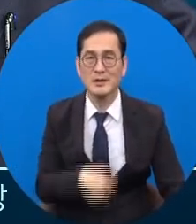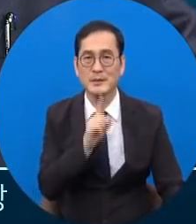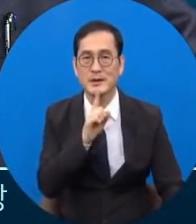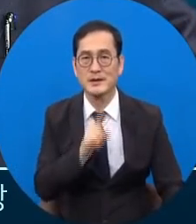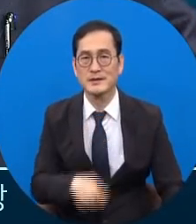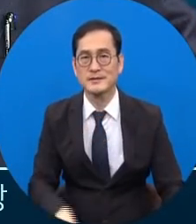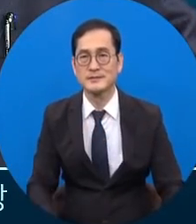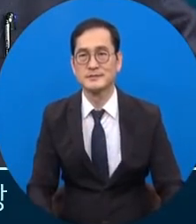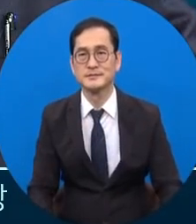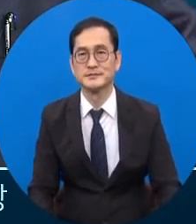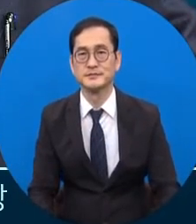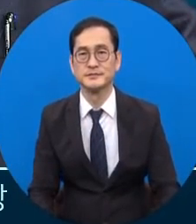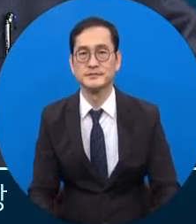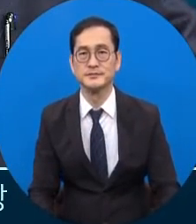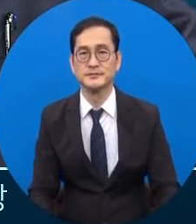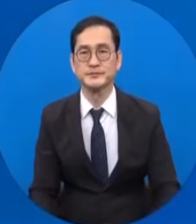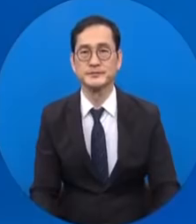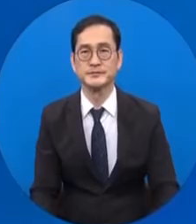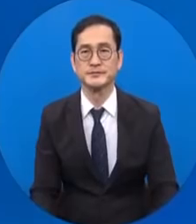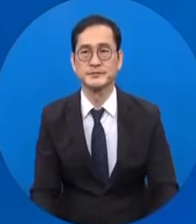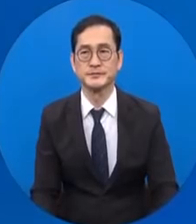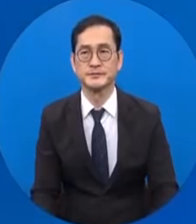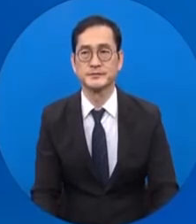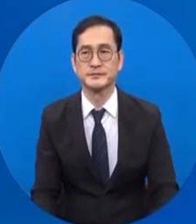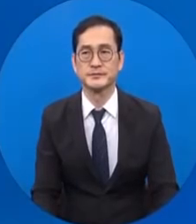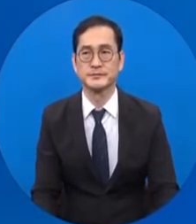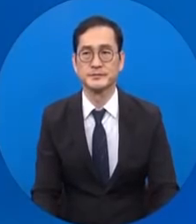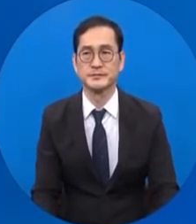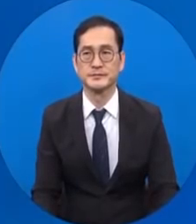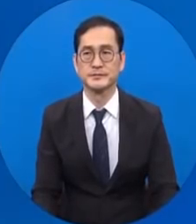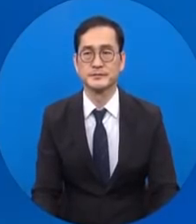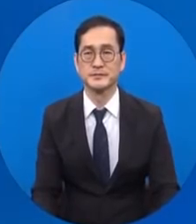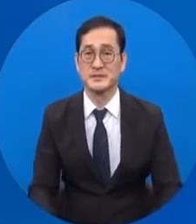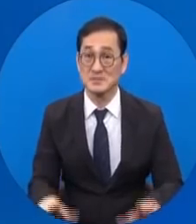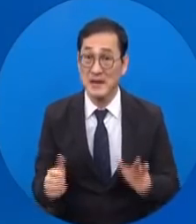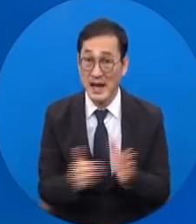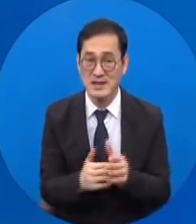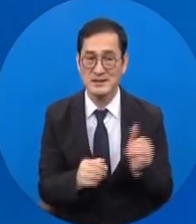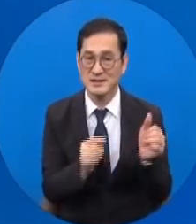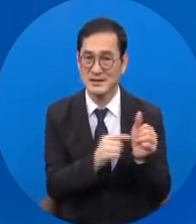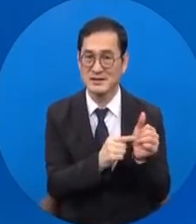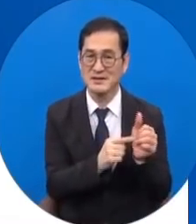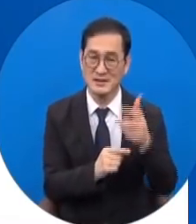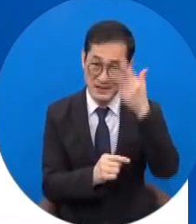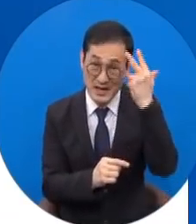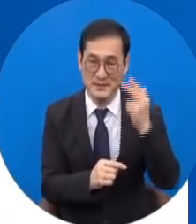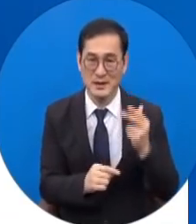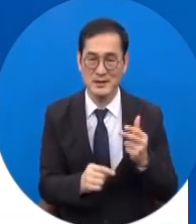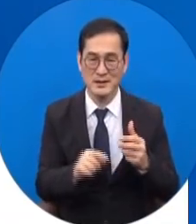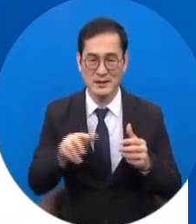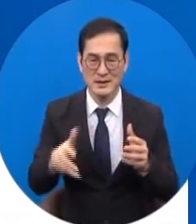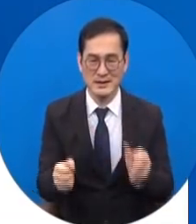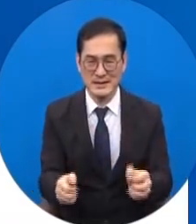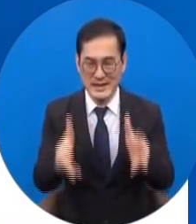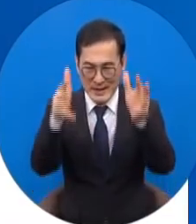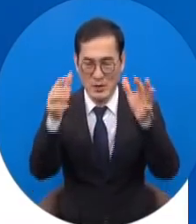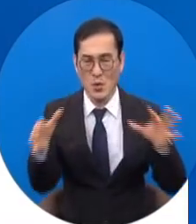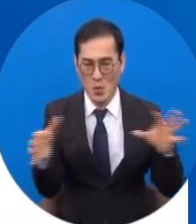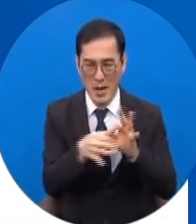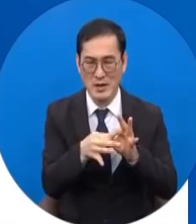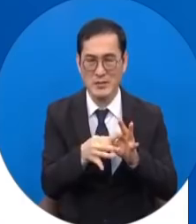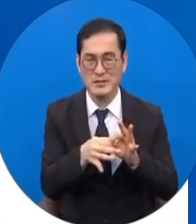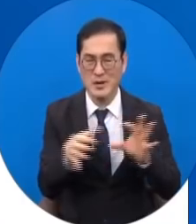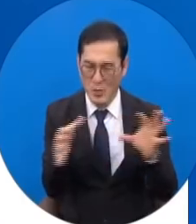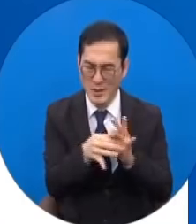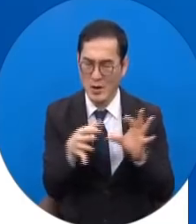좀 보고 있는 거죠 사실은 또 역으로 보면 굉장히 억울해 했던 것 같다 그 동안의 그때 정도 몸통 이라고 국민의 왼쪽에서 굉장히 공격을 많이